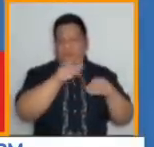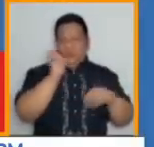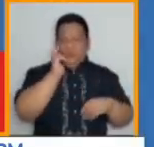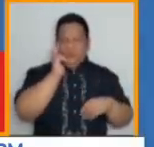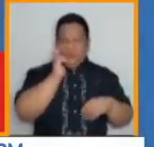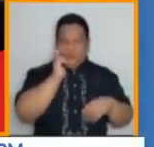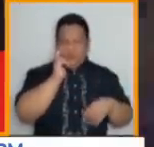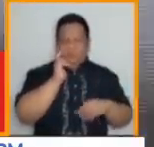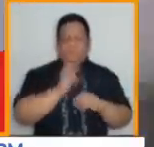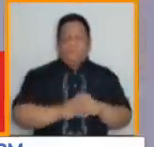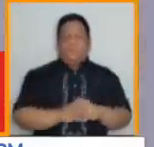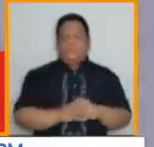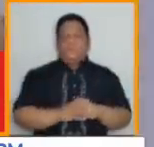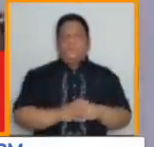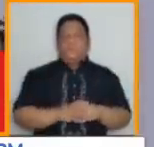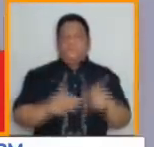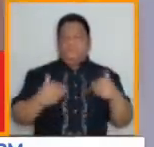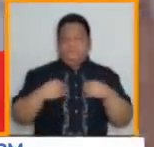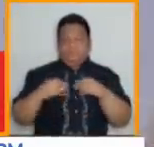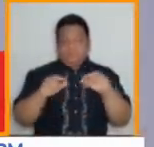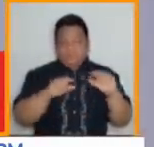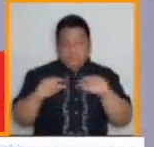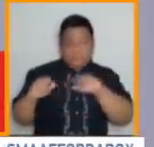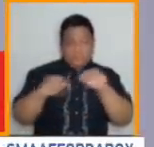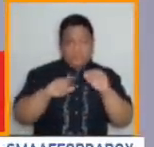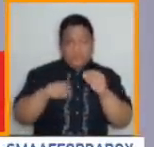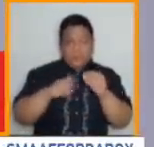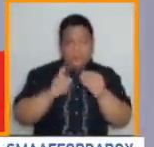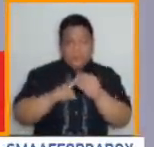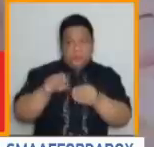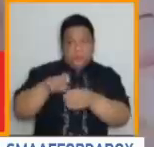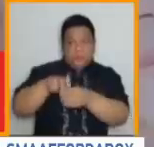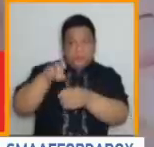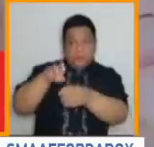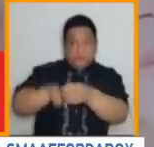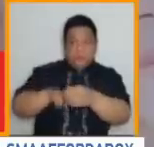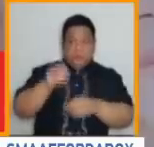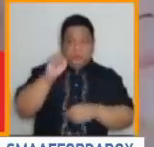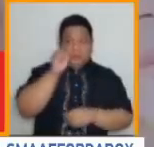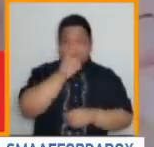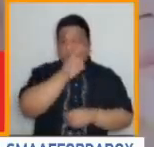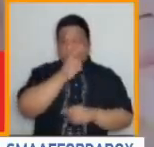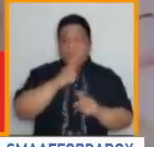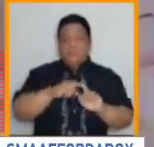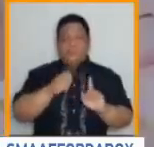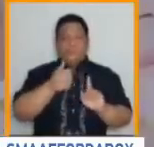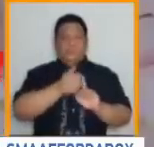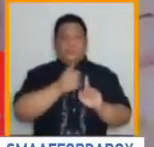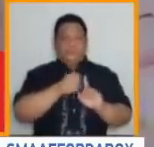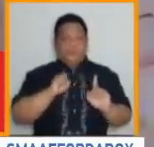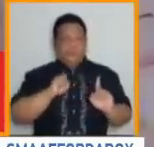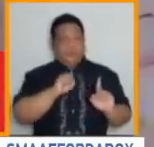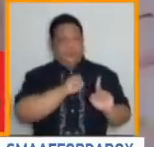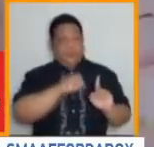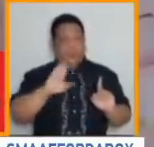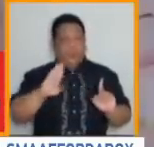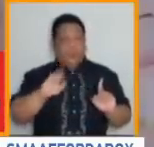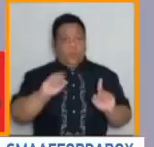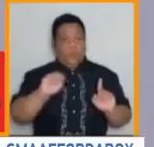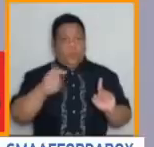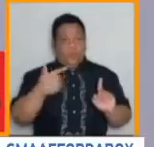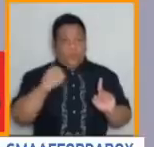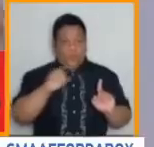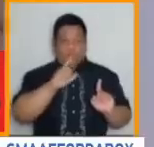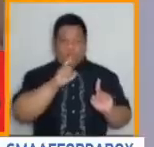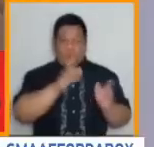sa pagka-alkalde ni Mayor Sara, naging emosyonal ang vice presidential aspirant na si Senator Bonggo sa isang talumpati sa Antipolo. Alam niyo,